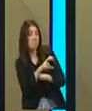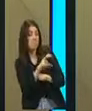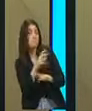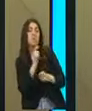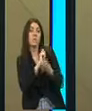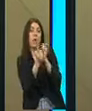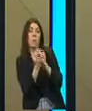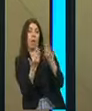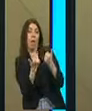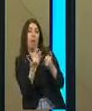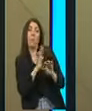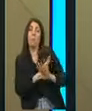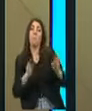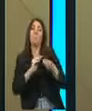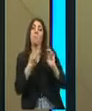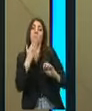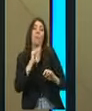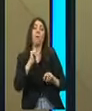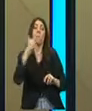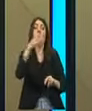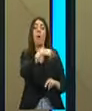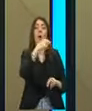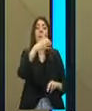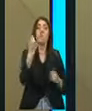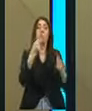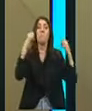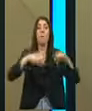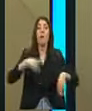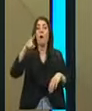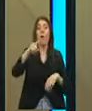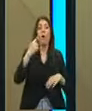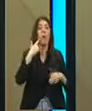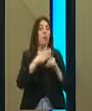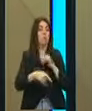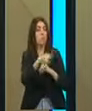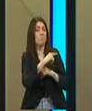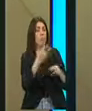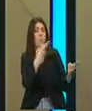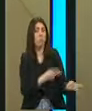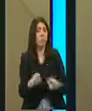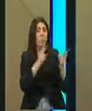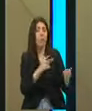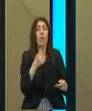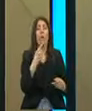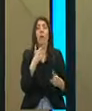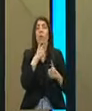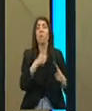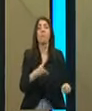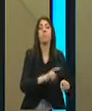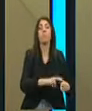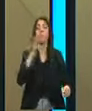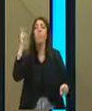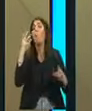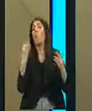ifadesini kullandı. Ama bunu peki nasıl yansıtacaksın? Sahada ne olacak? Yani bu mesele sadece böyle bir partideki insan değişim meselesi